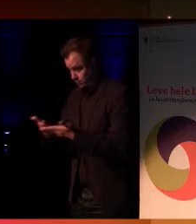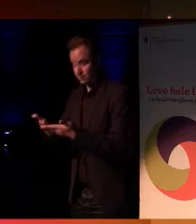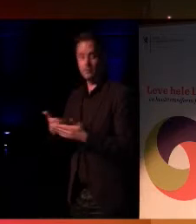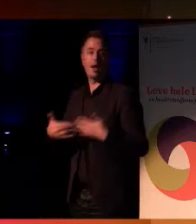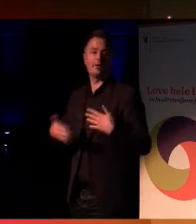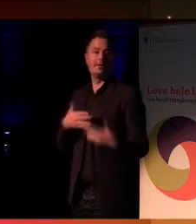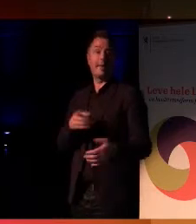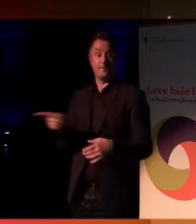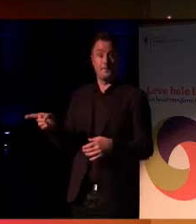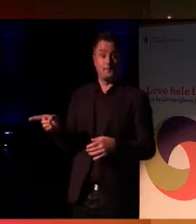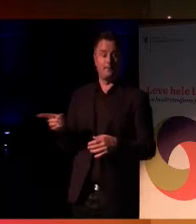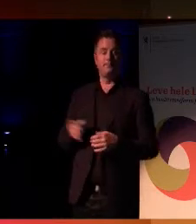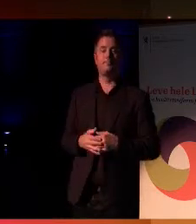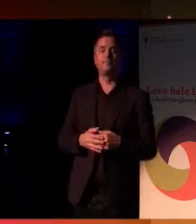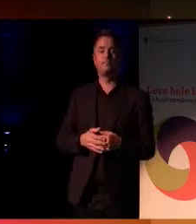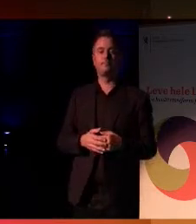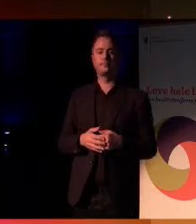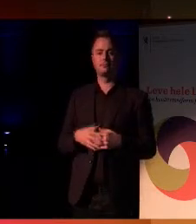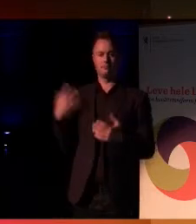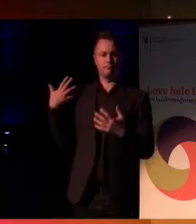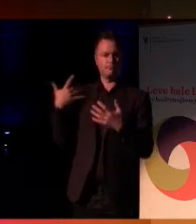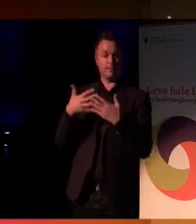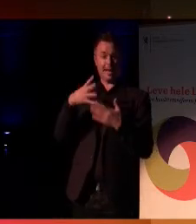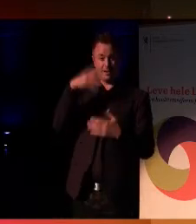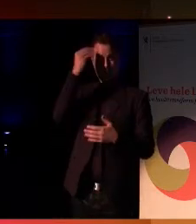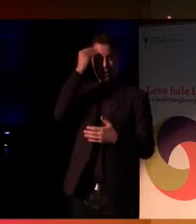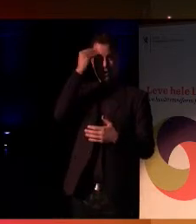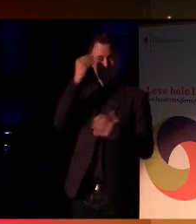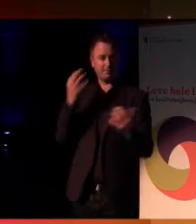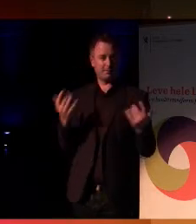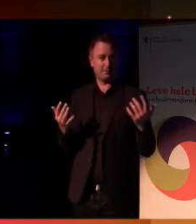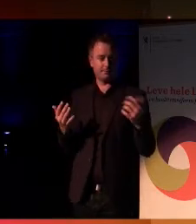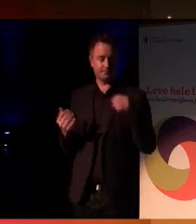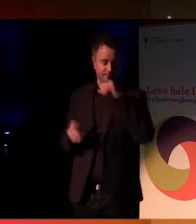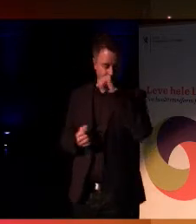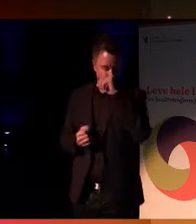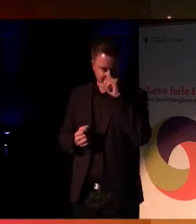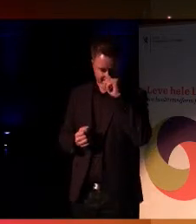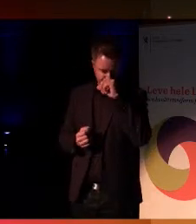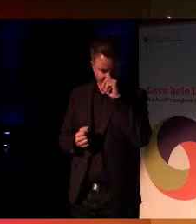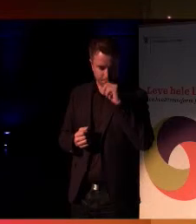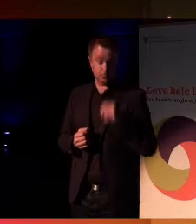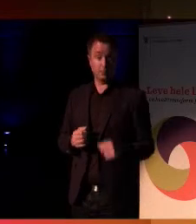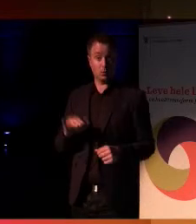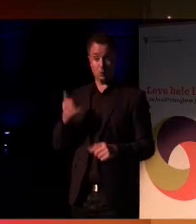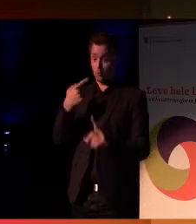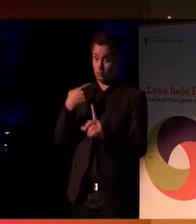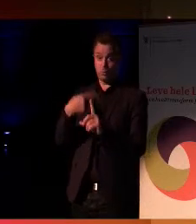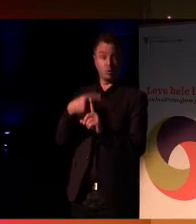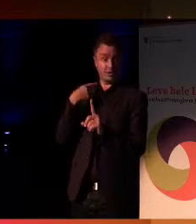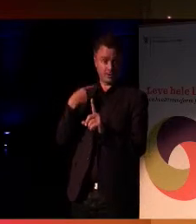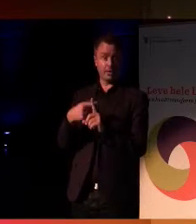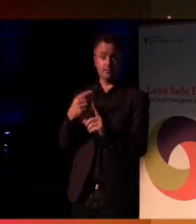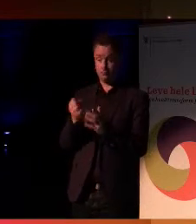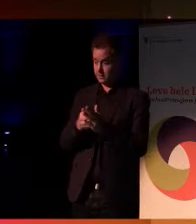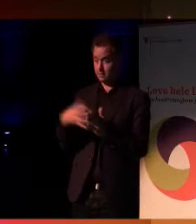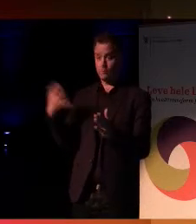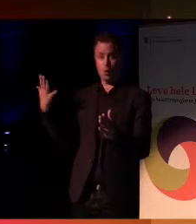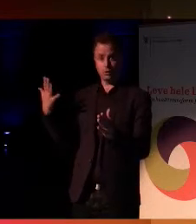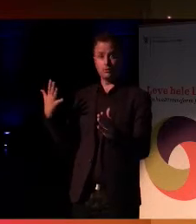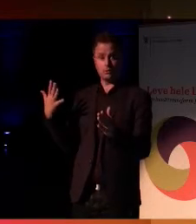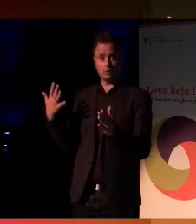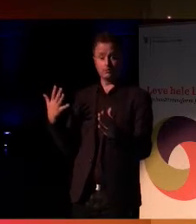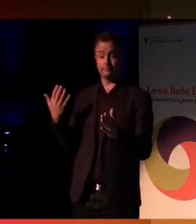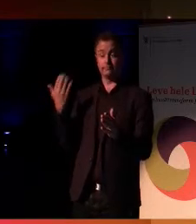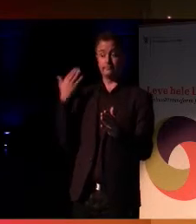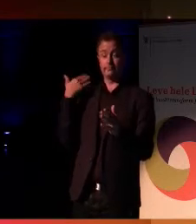Så hva er erfaringene så langt? Jo, vi har positive erfaringer så langt. Når vi startet den